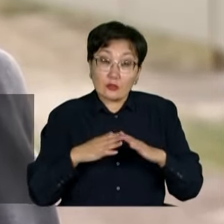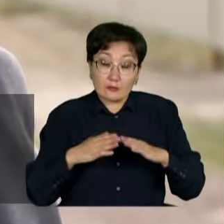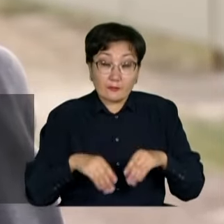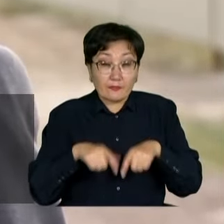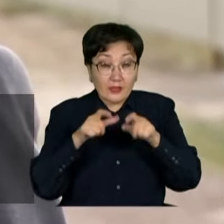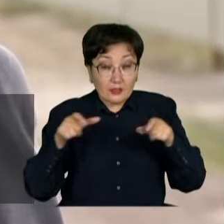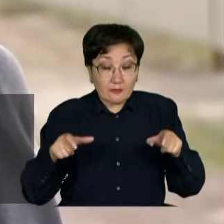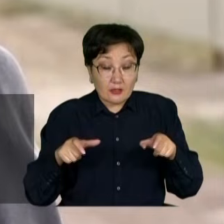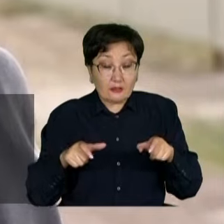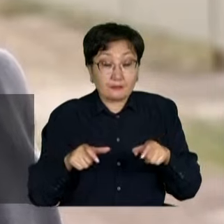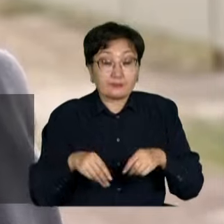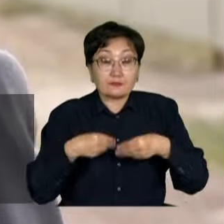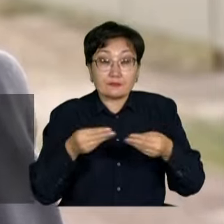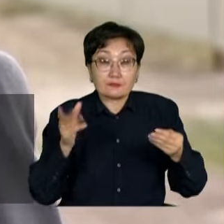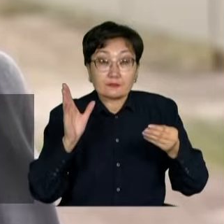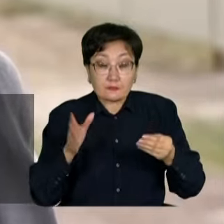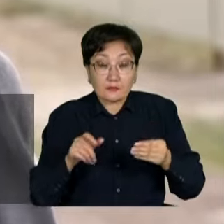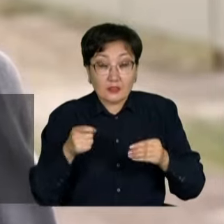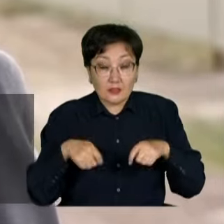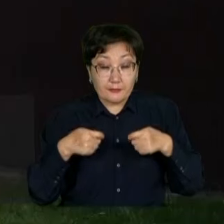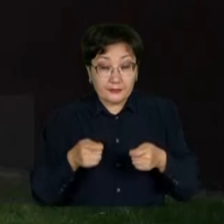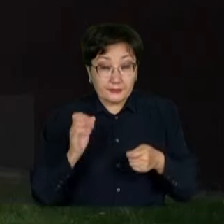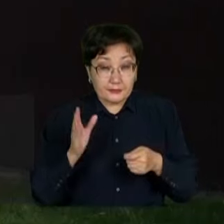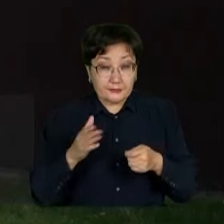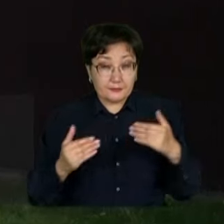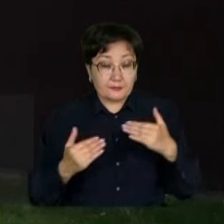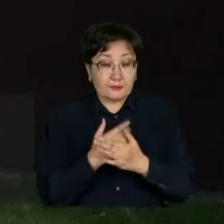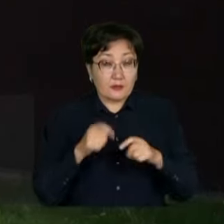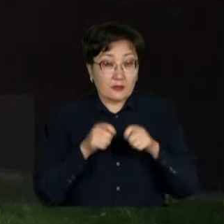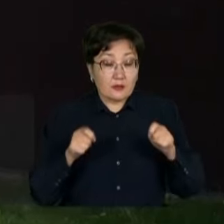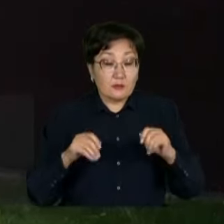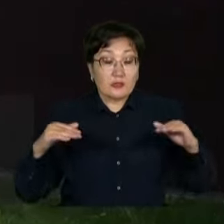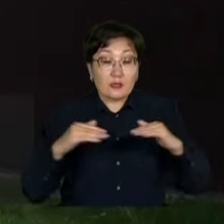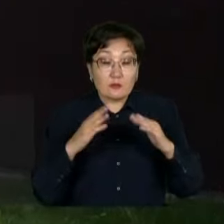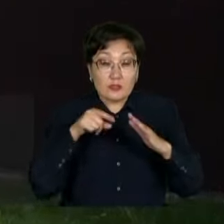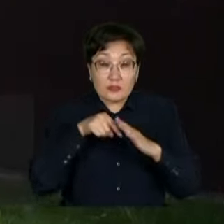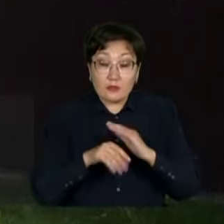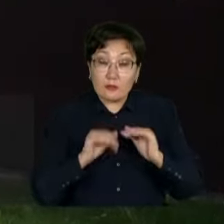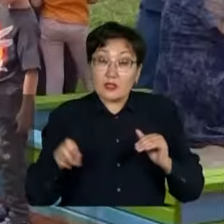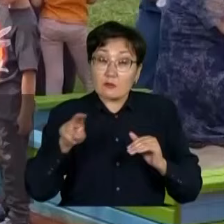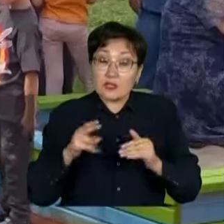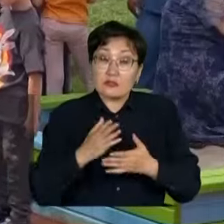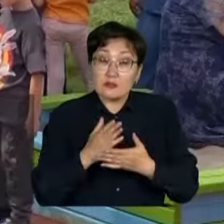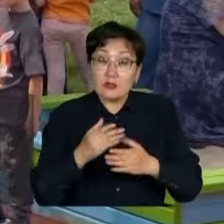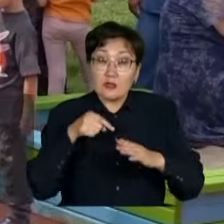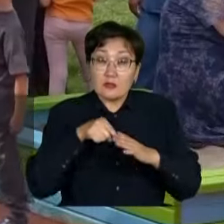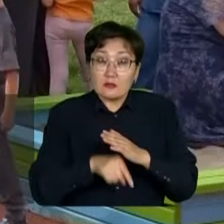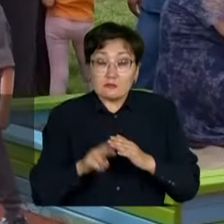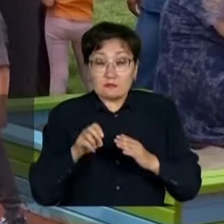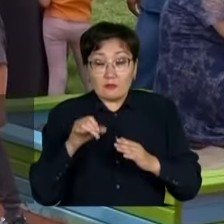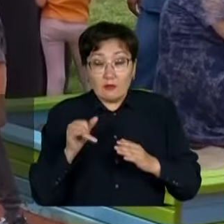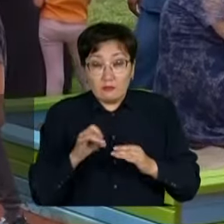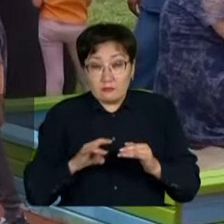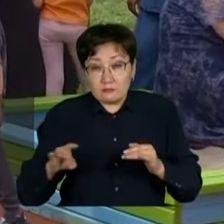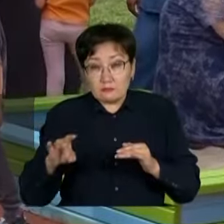тұрғындардың бәрін қоныстандыратын боламыз, кілттерін беретін боламыз. Жаңадан ашылған нысандардың қатарында балабақшалар да бар. Атап айтқанда, Көксу